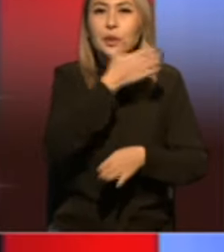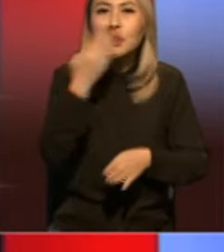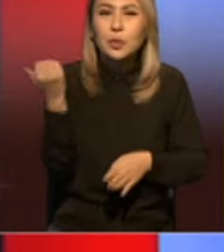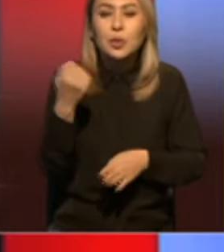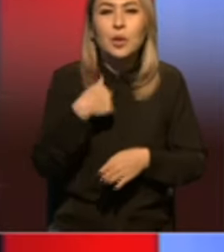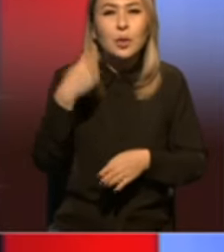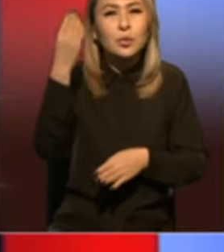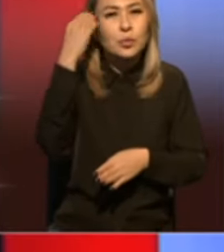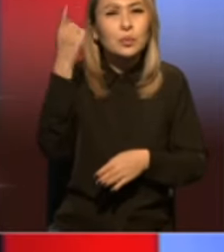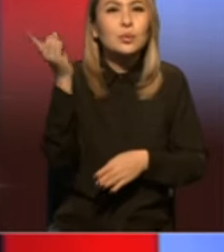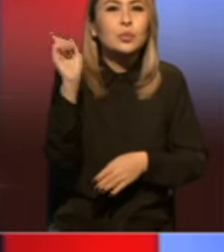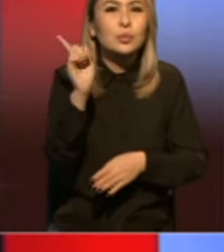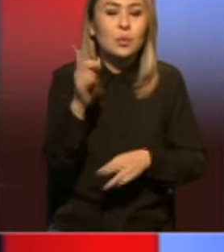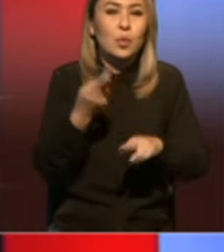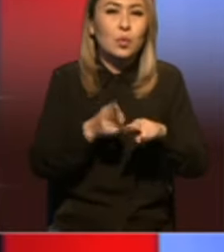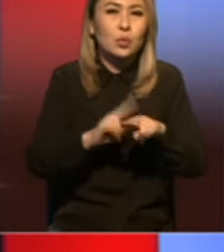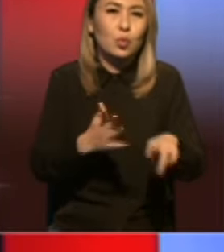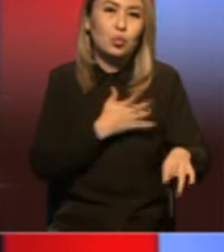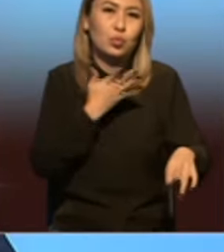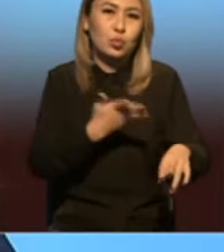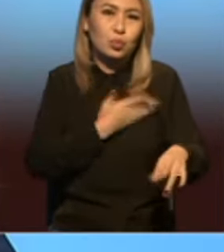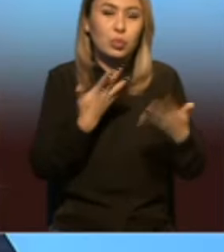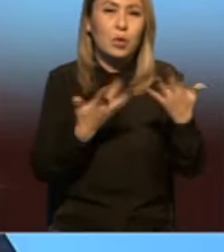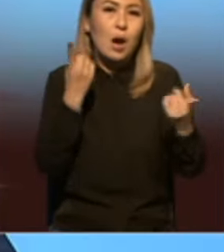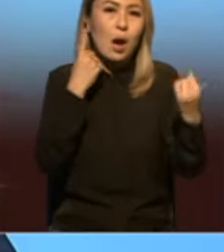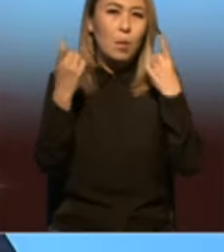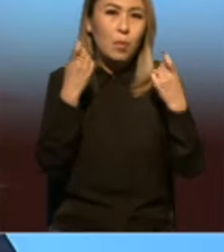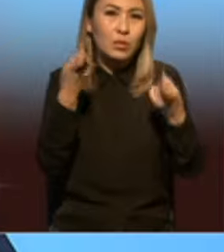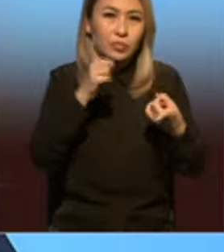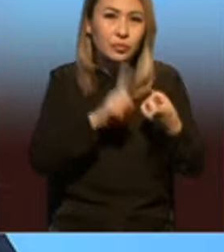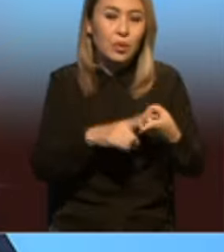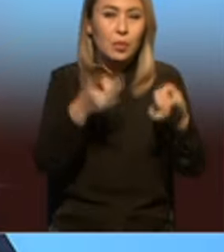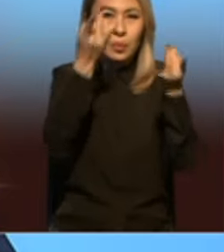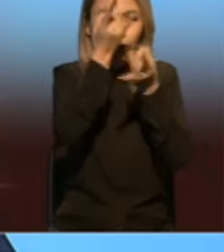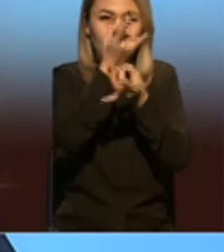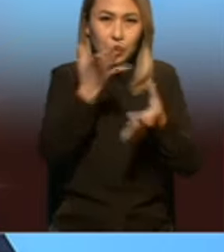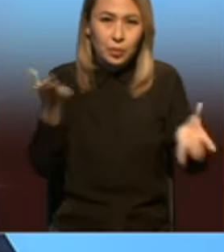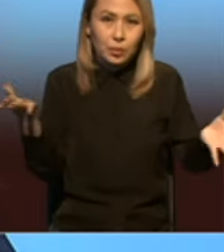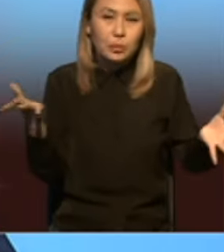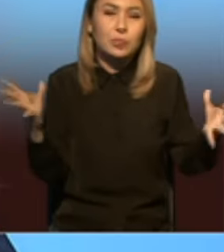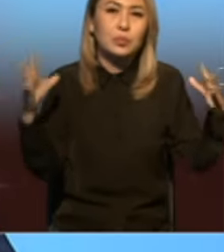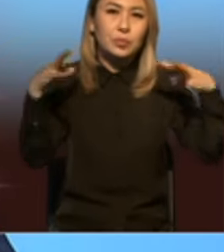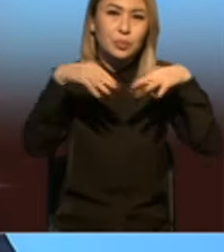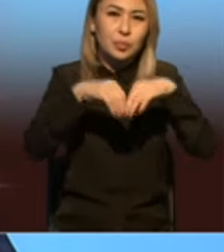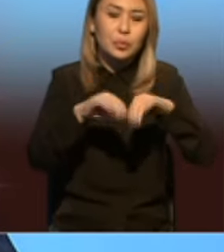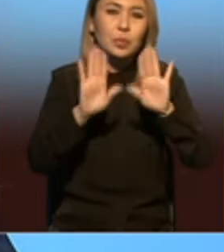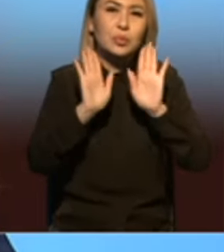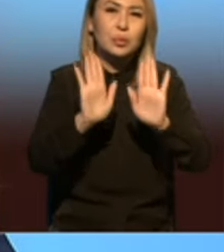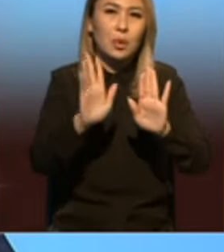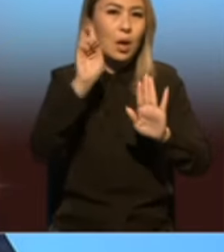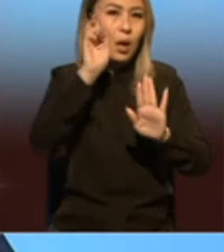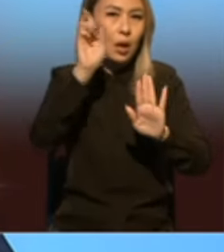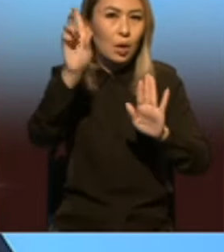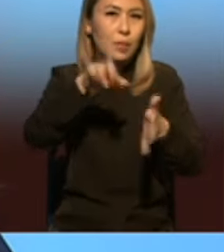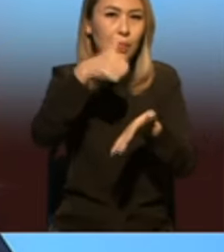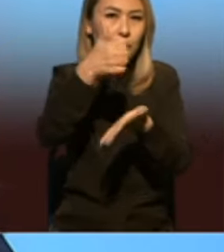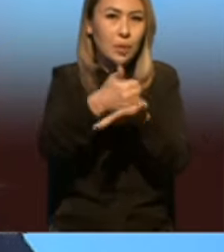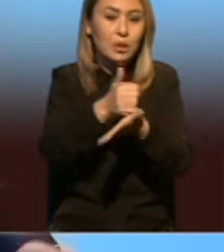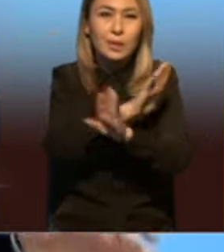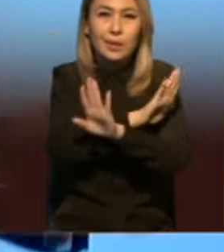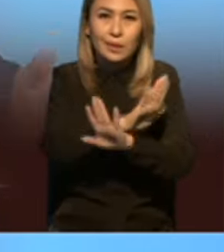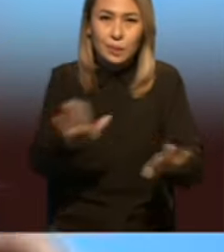ойымша осы рухани жағынан болсын, ақпараттық жағынан болсын, мәдени жағынан болсын бірігу үшін тек қана жаңа мемлекет басшыларының деңгейінде